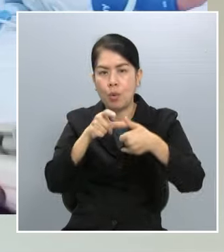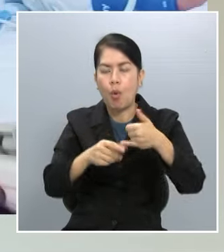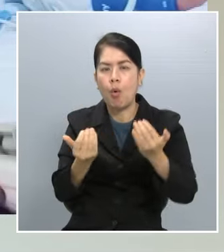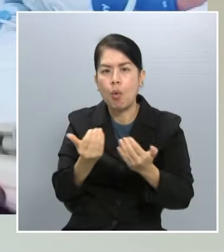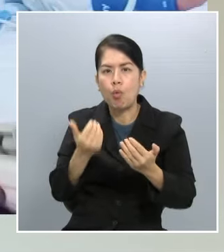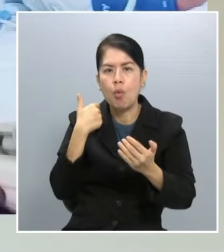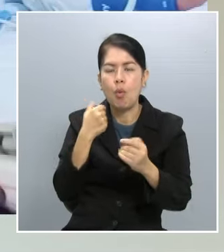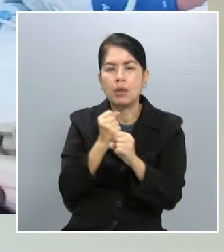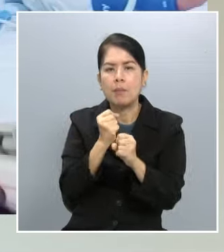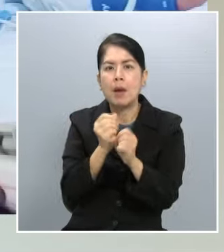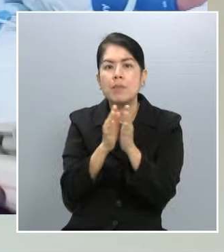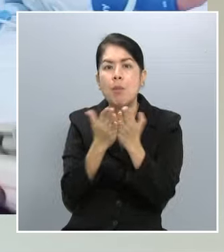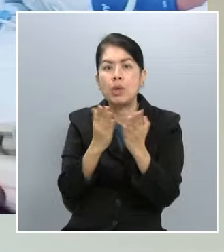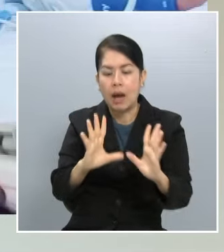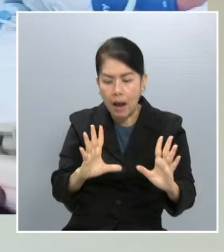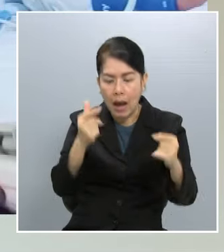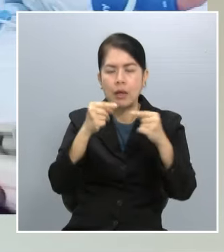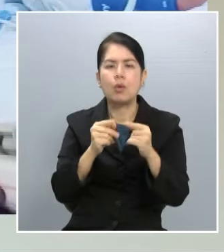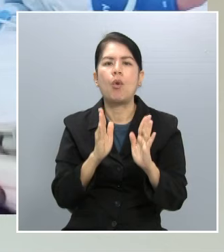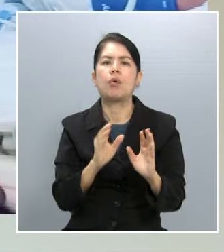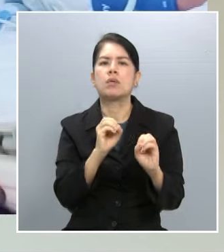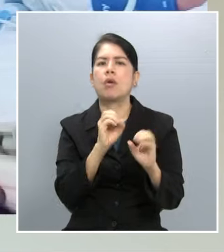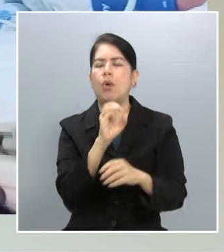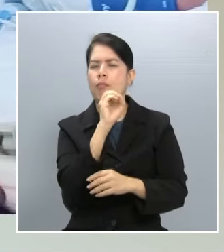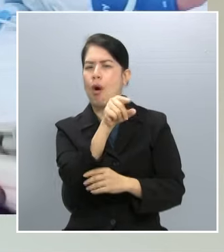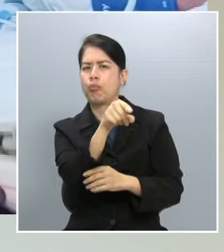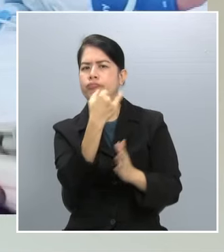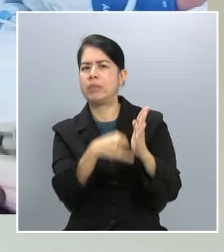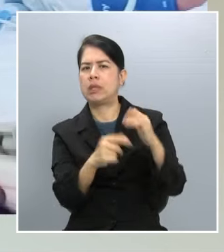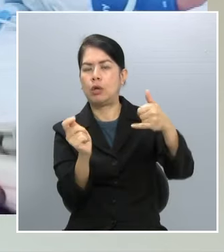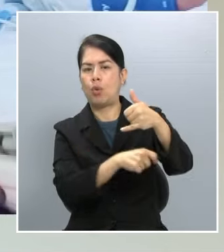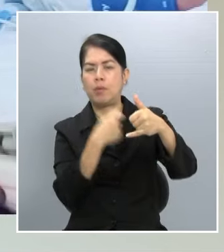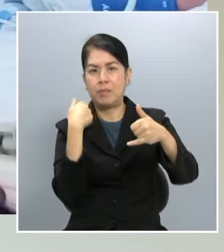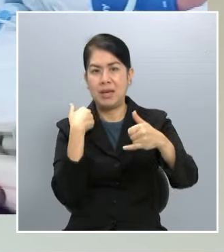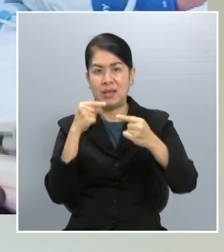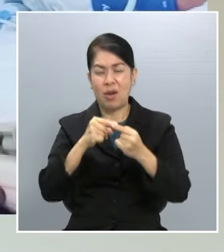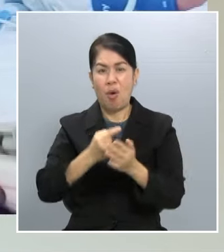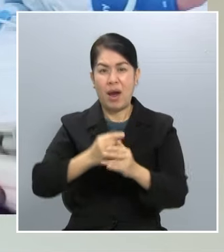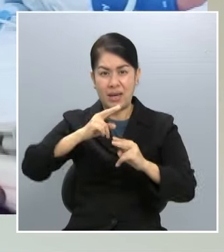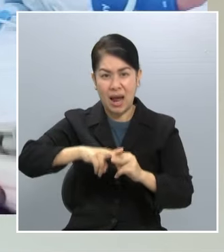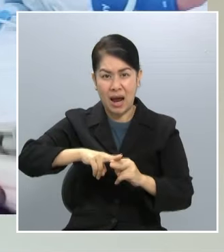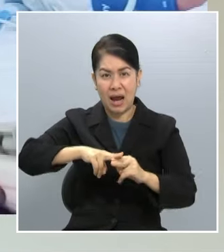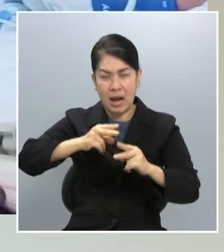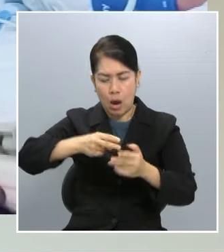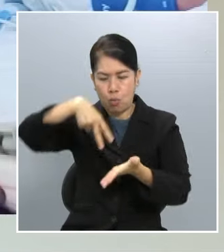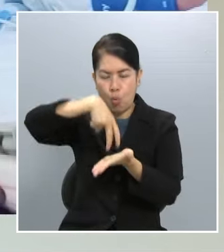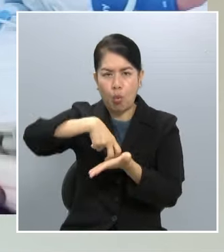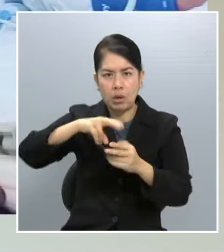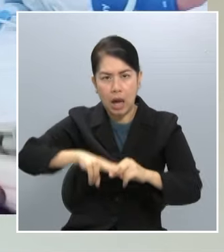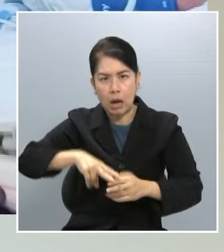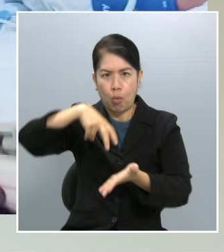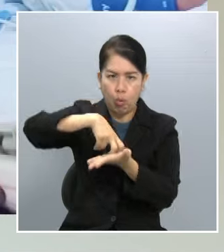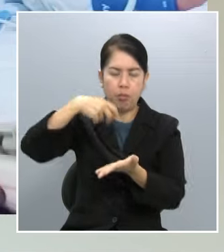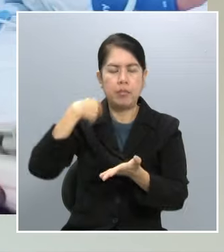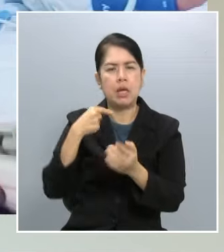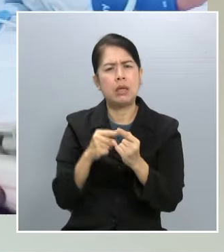ได้ส่งการบ้านคุณครูสั่งลงโทษให้ลุกนั่ง150ครั้งลูกรู้ว่าตัวเองผิดก็ทำตามคำสั่งคุณครูแต่สิ่งที่เกิ